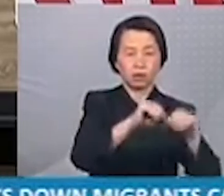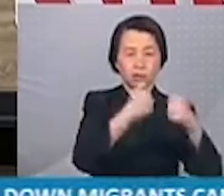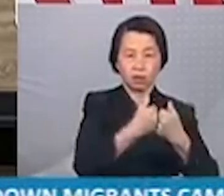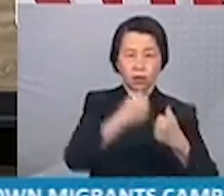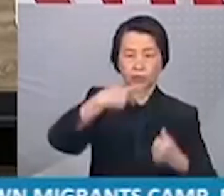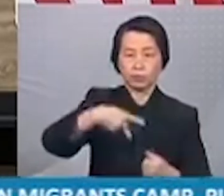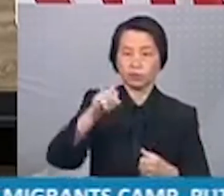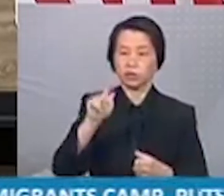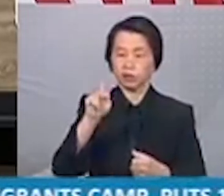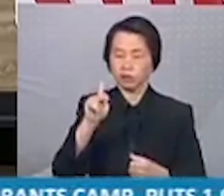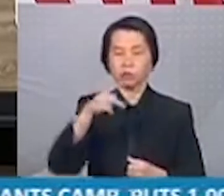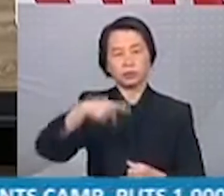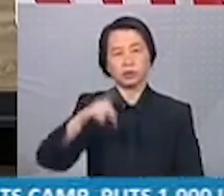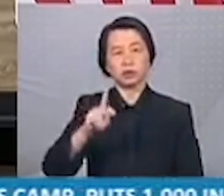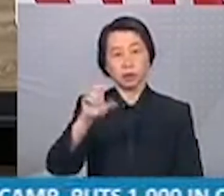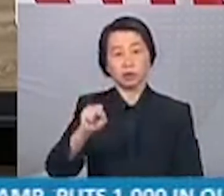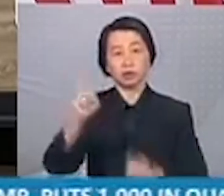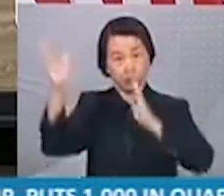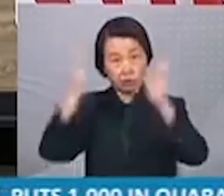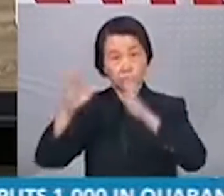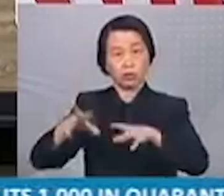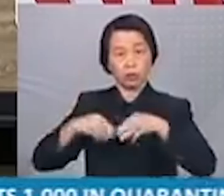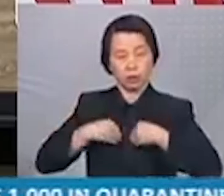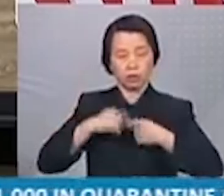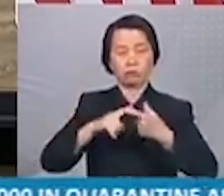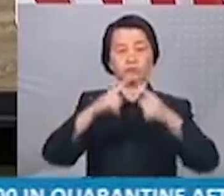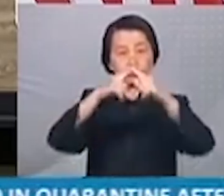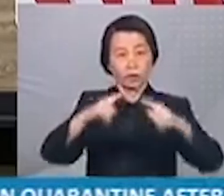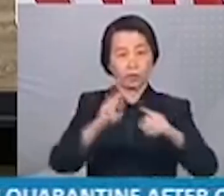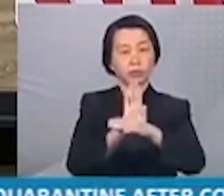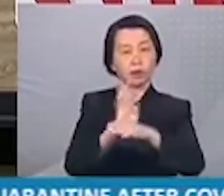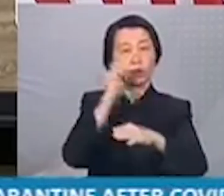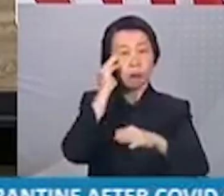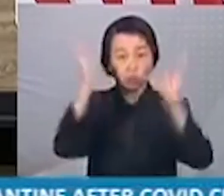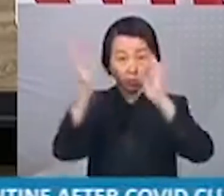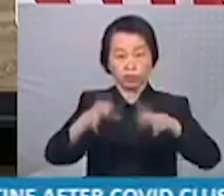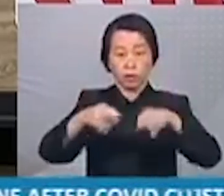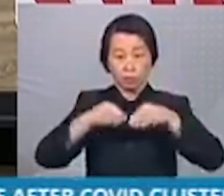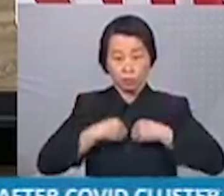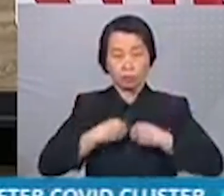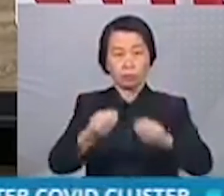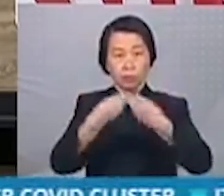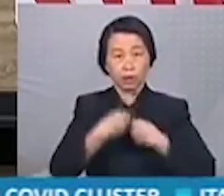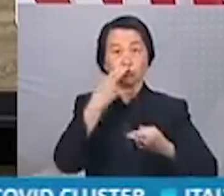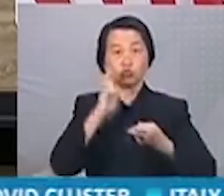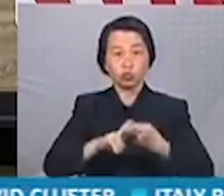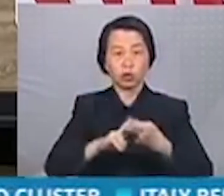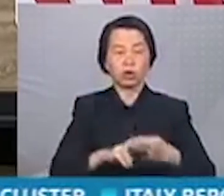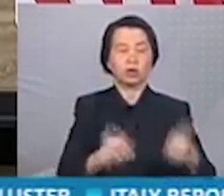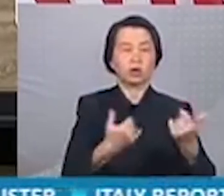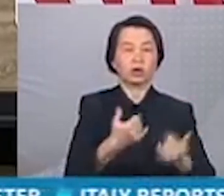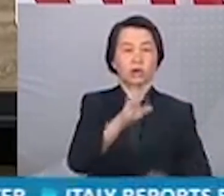kecil dan sederhana Malaysia dewan penjagaan Melayu Malaysia majelis tindakan